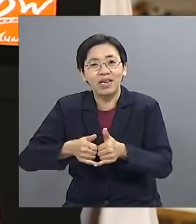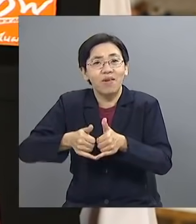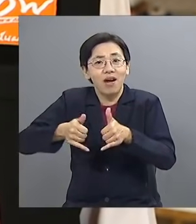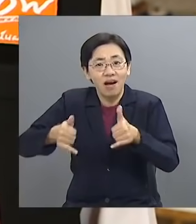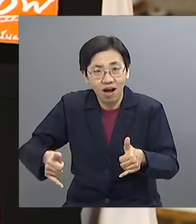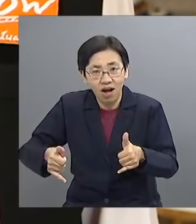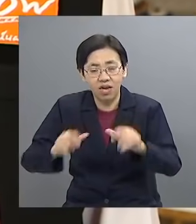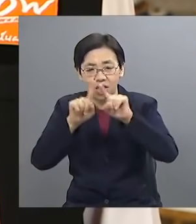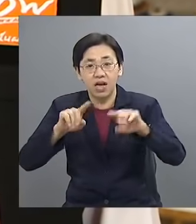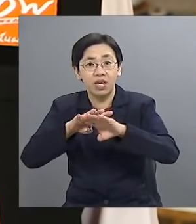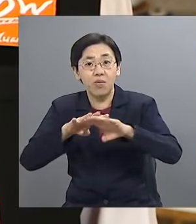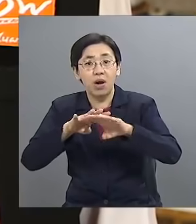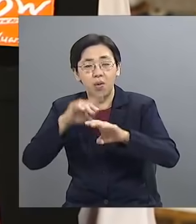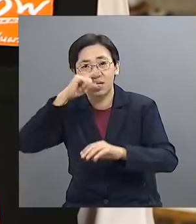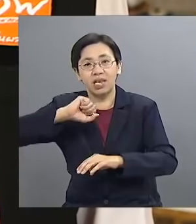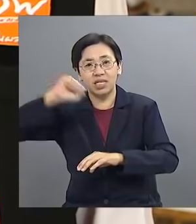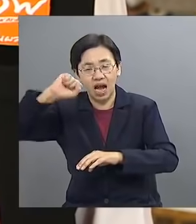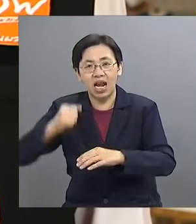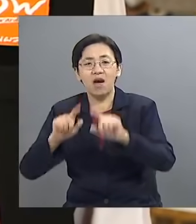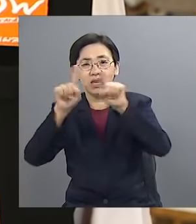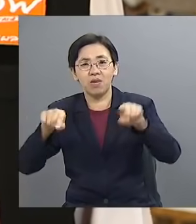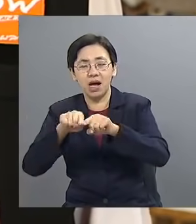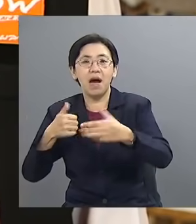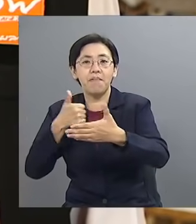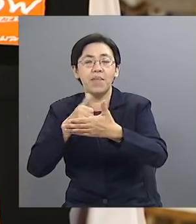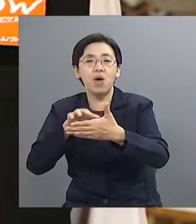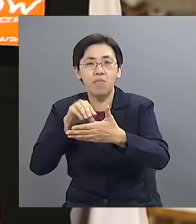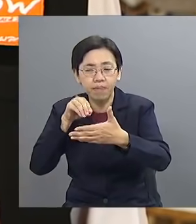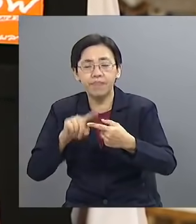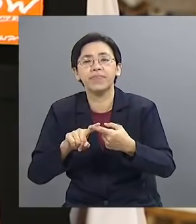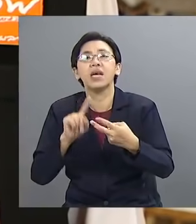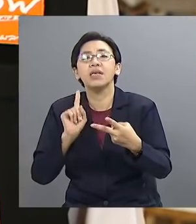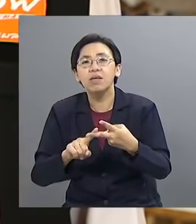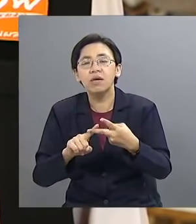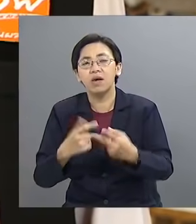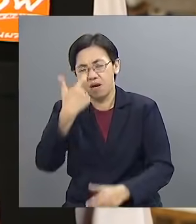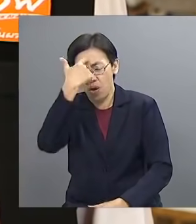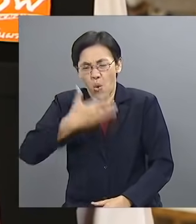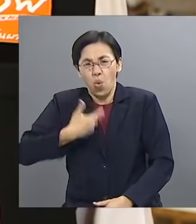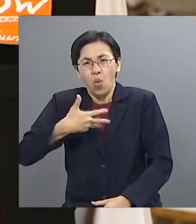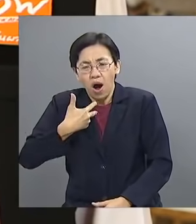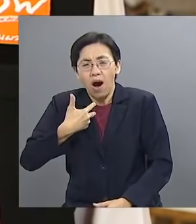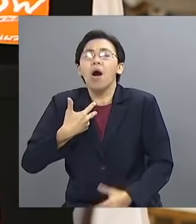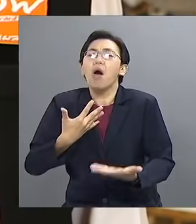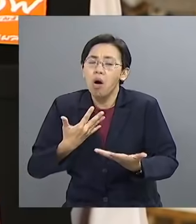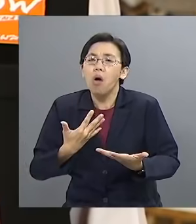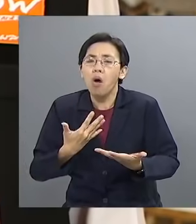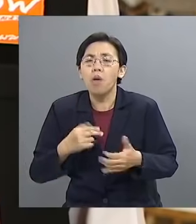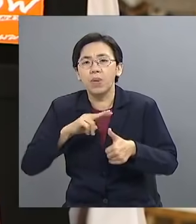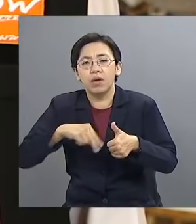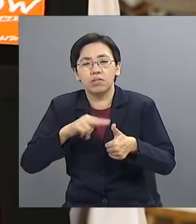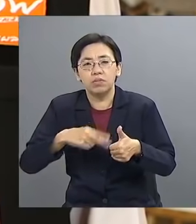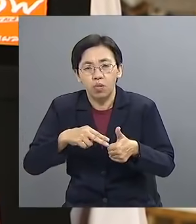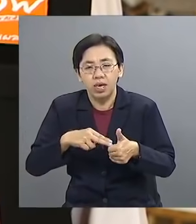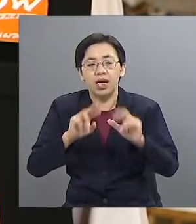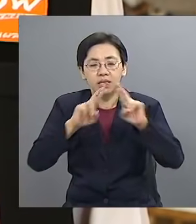code ทายชนะเรื่องคัดกรองอุณหภูมิอะไรเงี้ยอันนี้ร้านทุกร้านเนี่ยก็ทำแล้วเพิ่มเติมมาก็เรื่องนี้ฮะเรื่องเกี่ยวกับห้